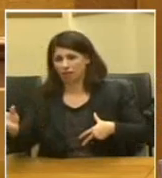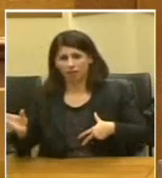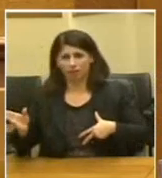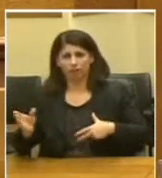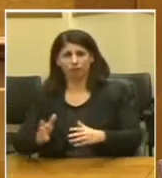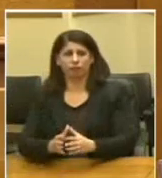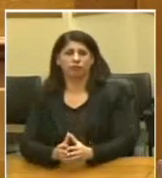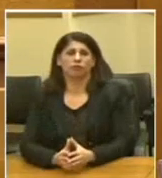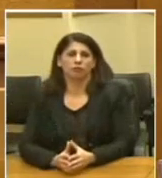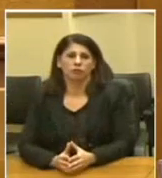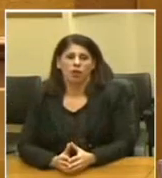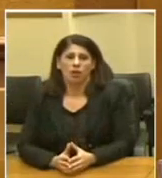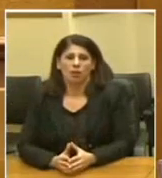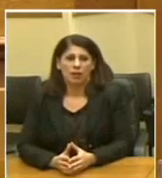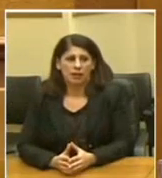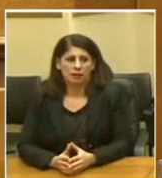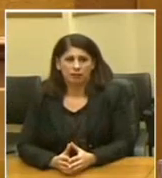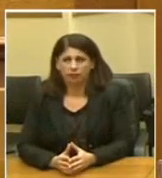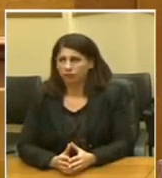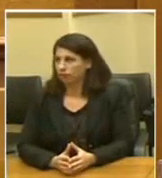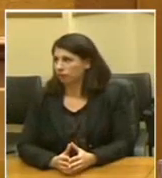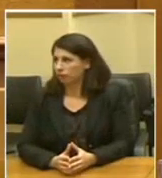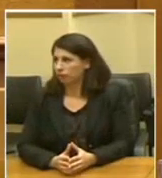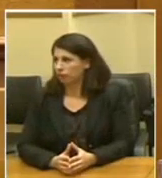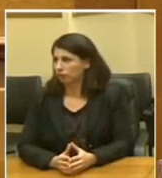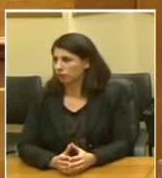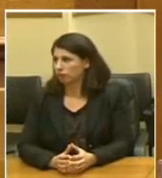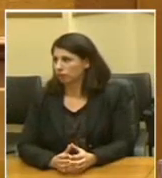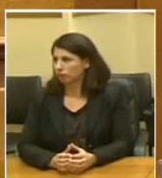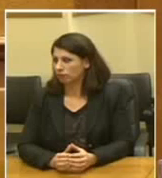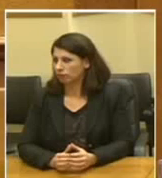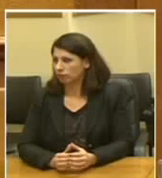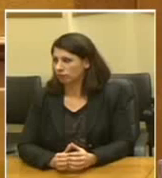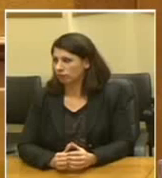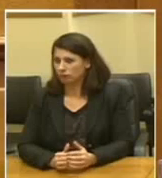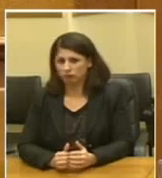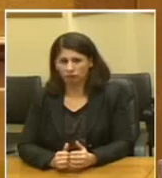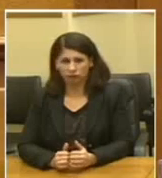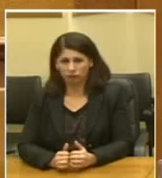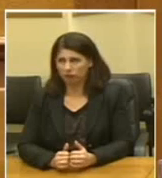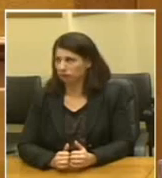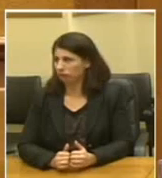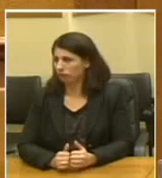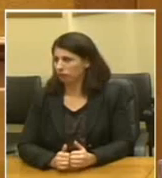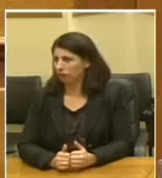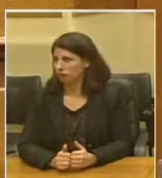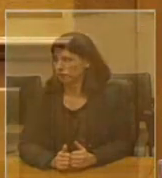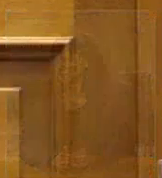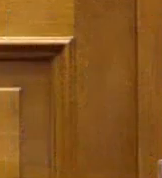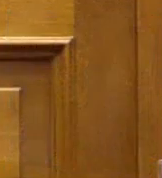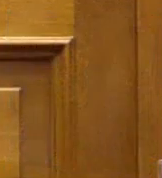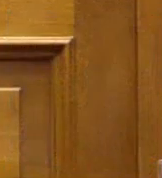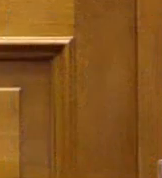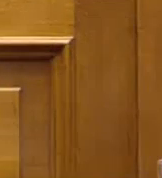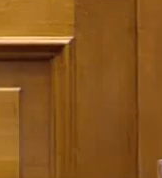Βεβαίως, δεν θα σας ρωτήσω τι από τα δύο ισχύει, γιατί είναι πολύ πιθανό να ισχύει και μια τρίτη εκδοχή, να ισχύουν δηλαδή και τα δύο